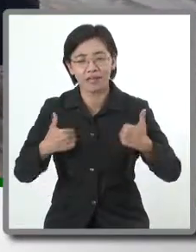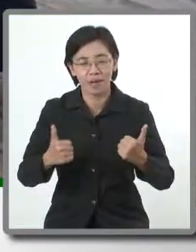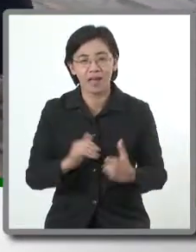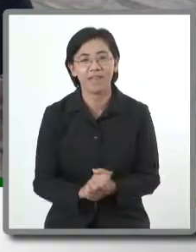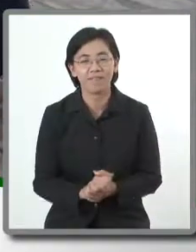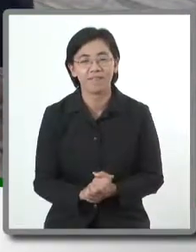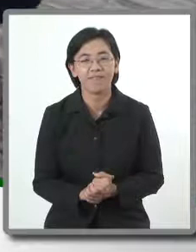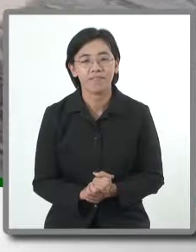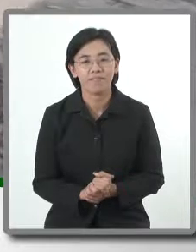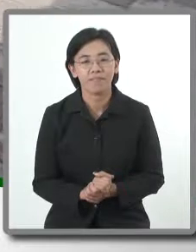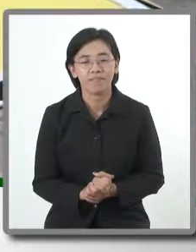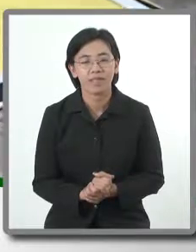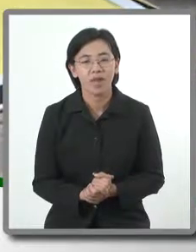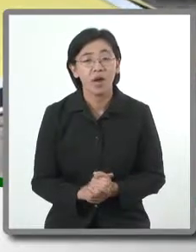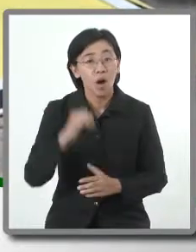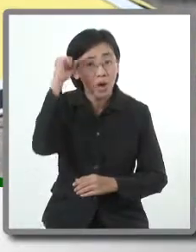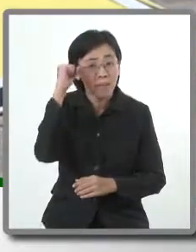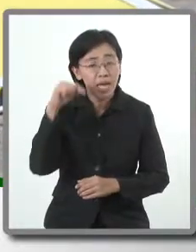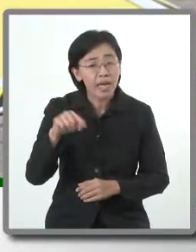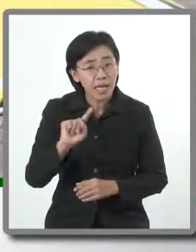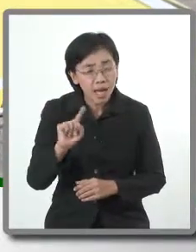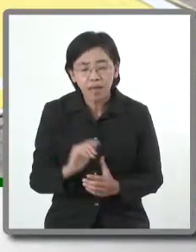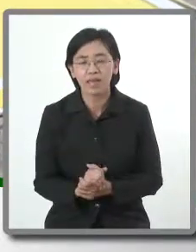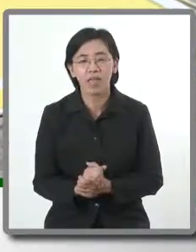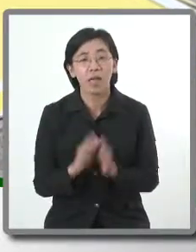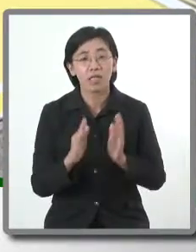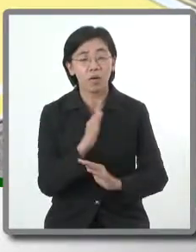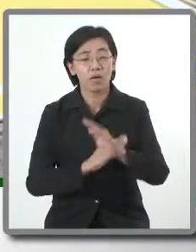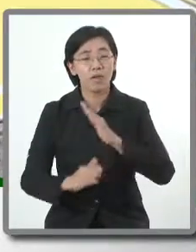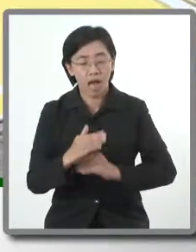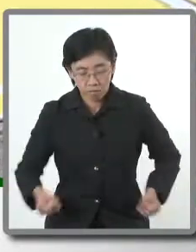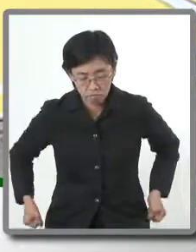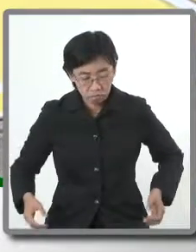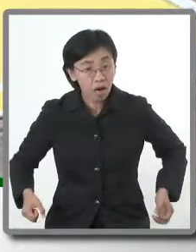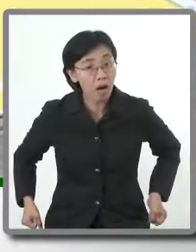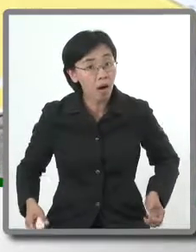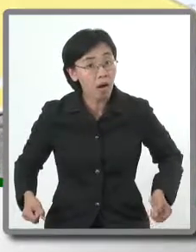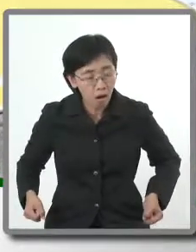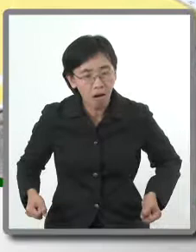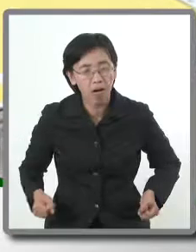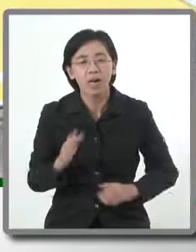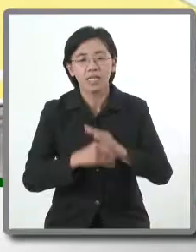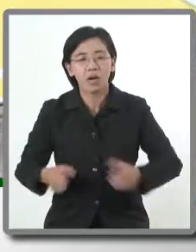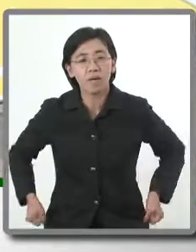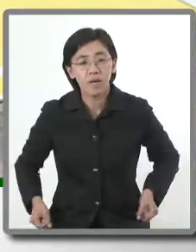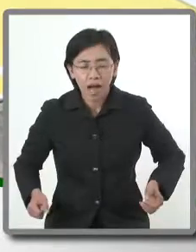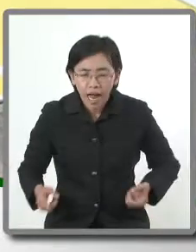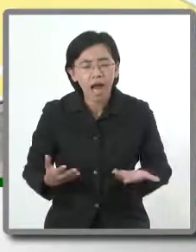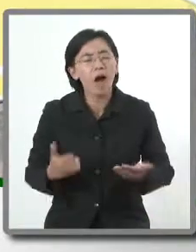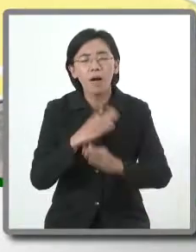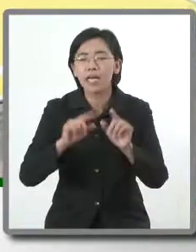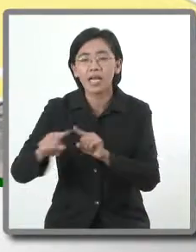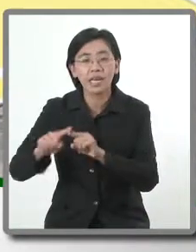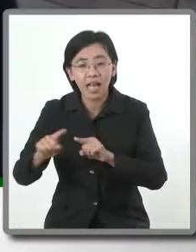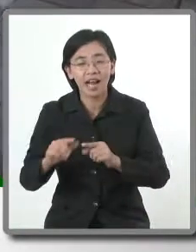ล์ ใช่ครับโดยเฉพาะในเรื่องของคนพิการที่ใช้วีลแชร์นะครับหรือพิการทางด้านอื่นเนี่ยก็จะมีบัน